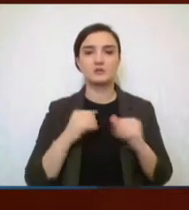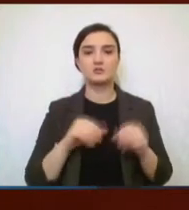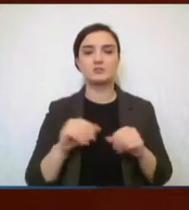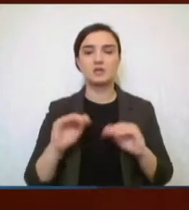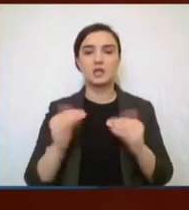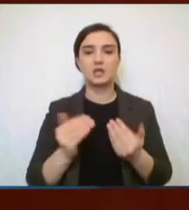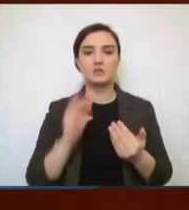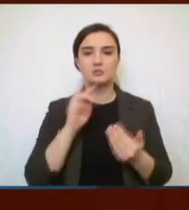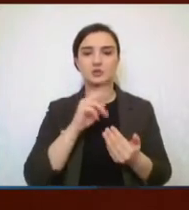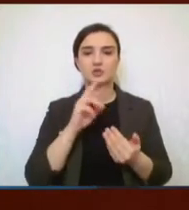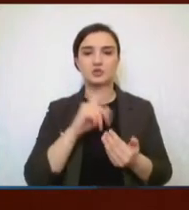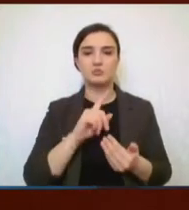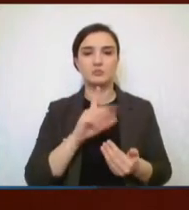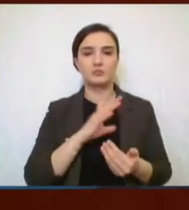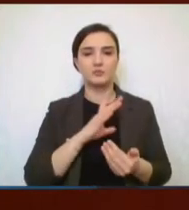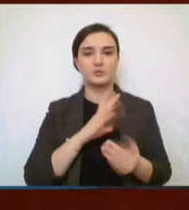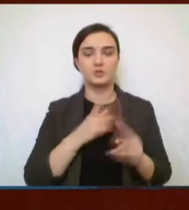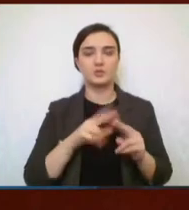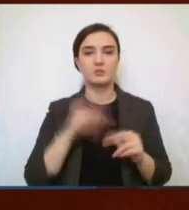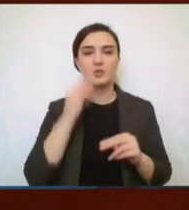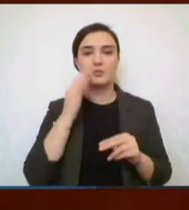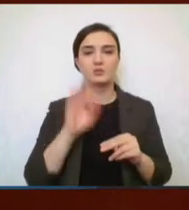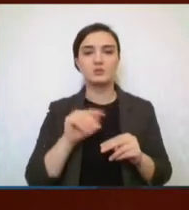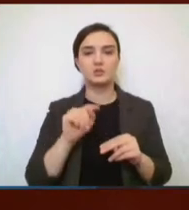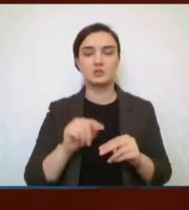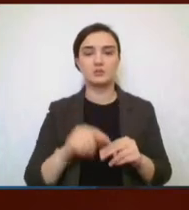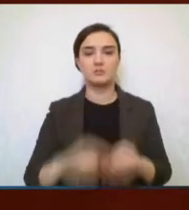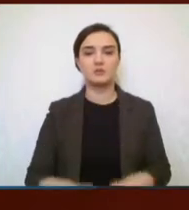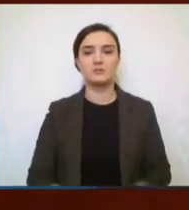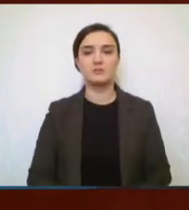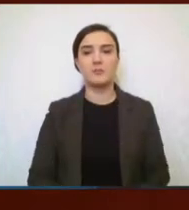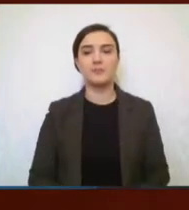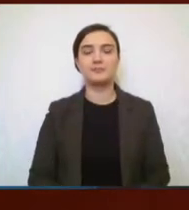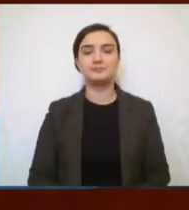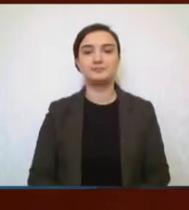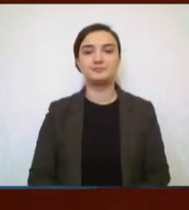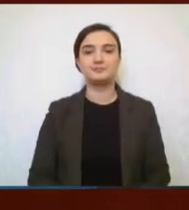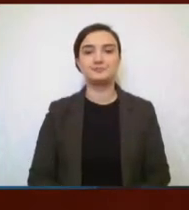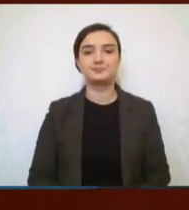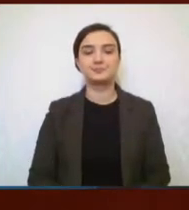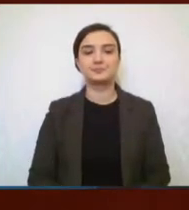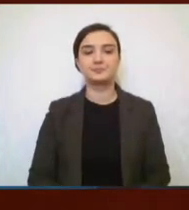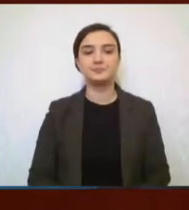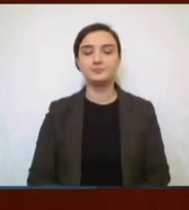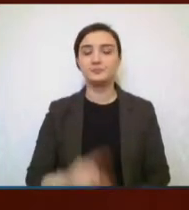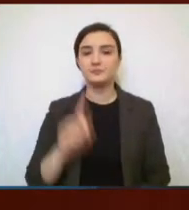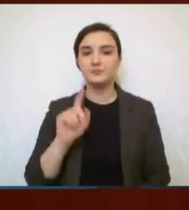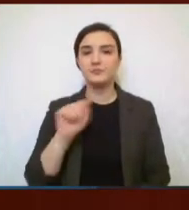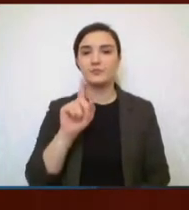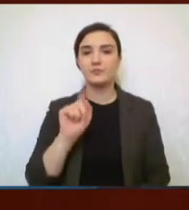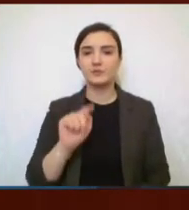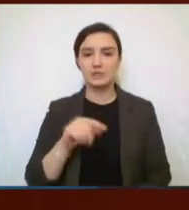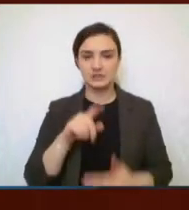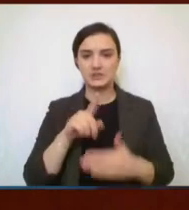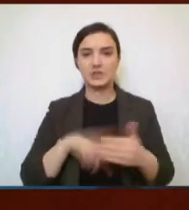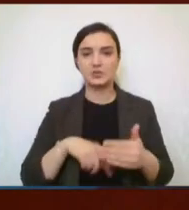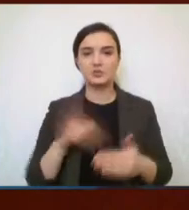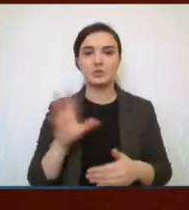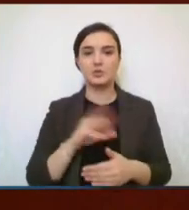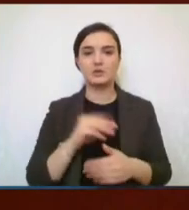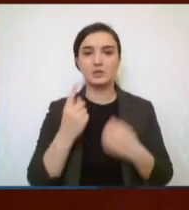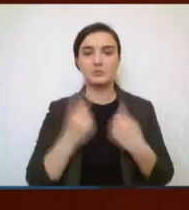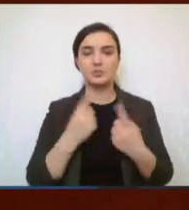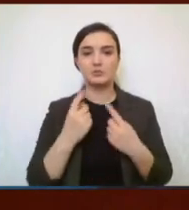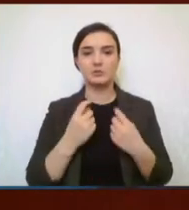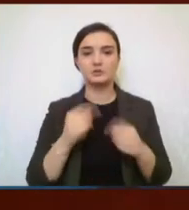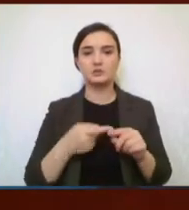დაუშვათ ამ გამოცდილების გათვალისწინებით. მაგრამ დაისვა კითხვა: სანდოა კი ყველა ის ინფორმაცია, რომელსაც